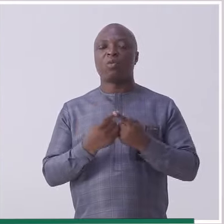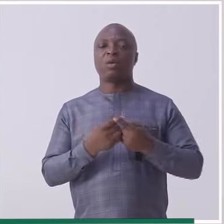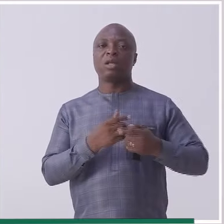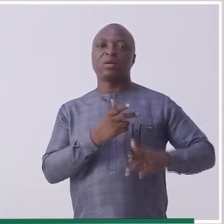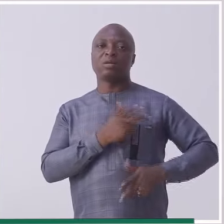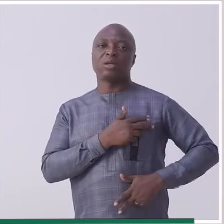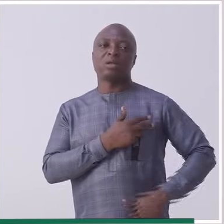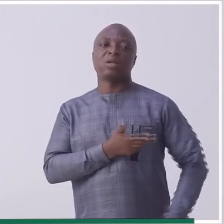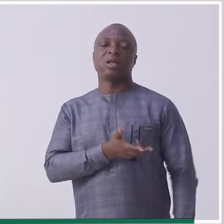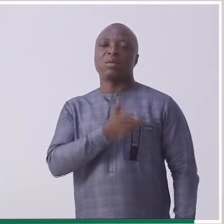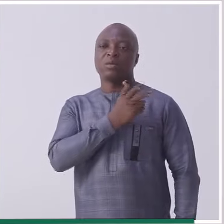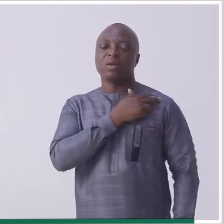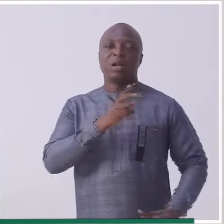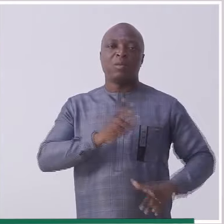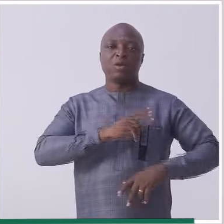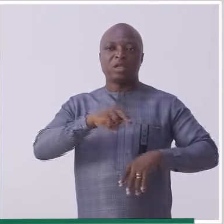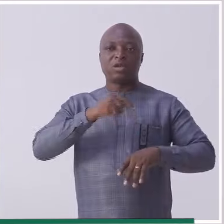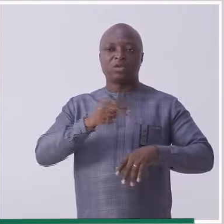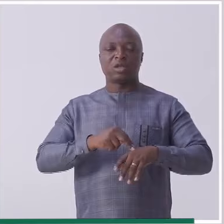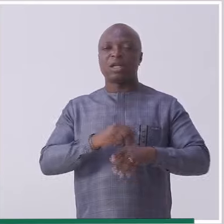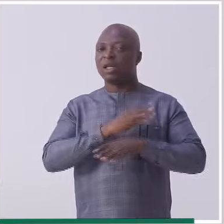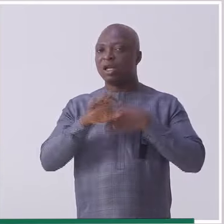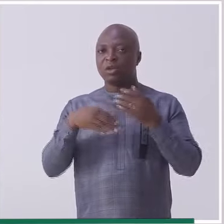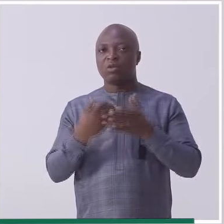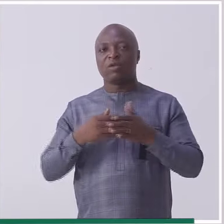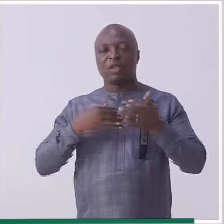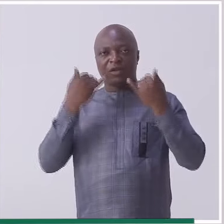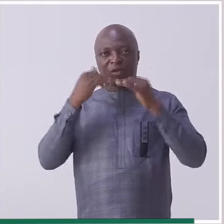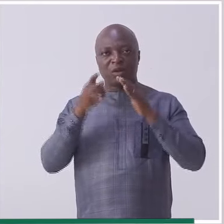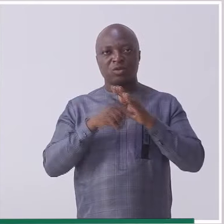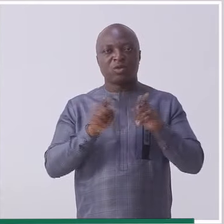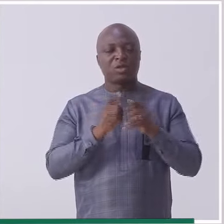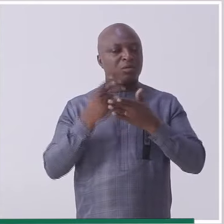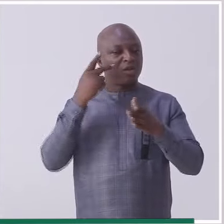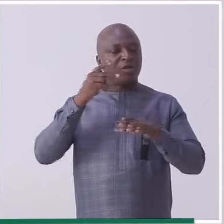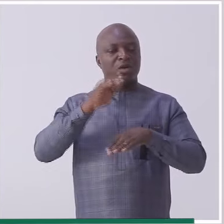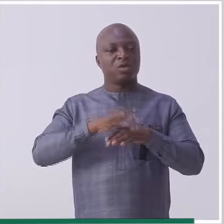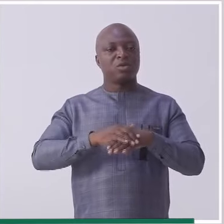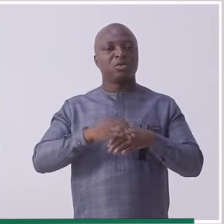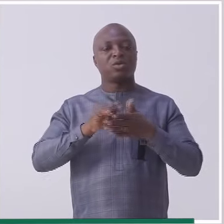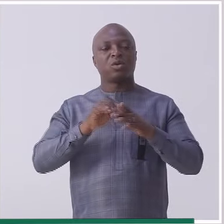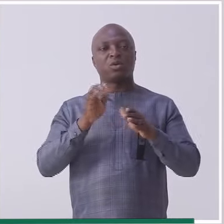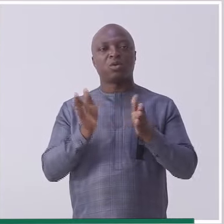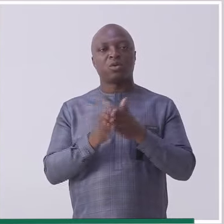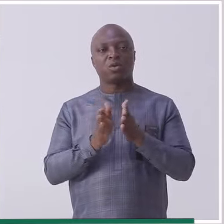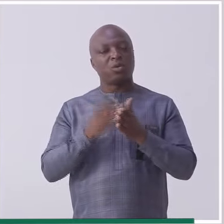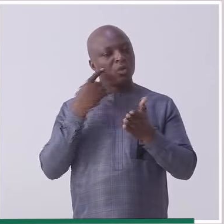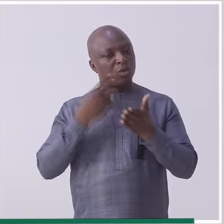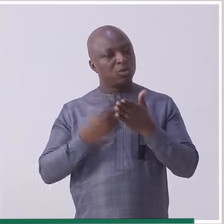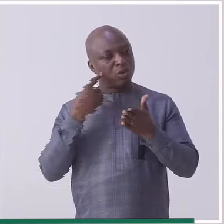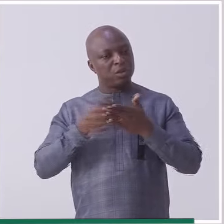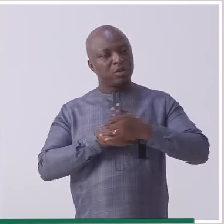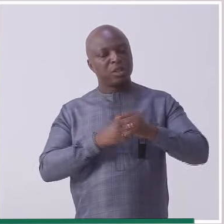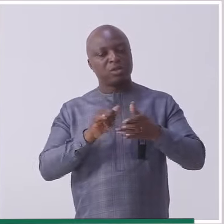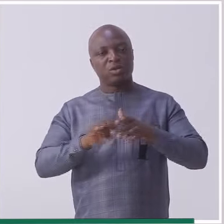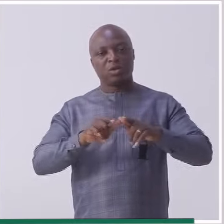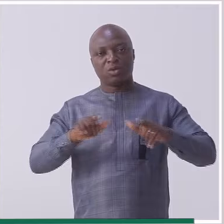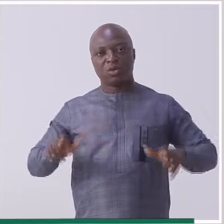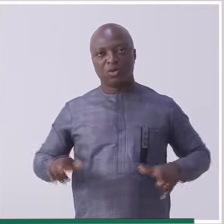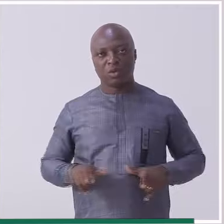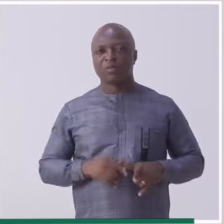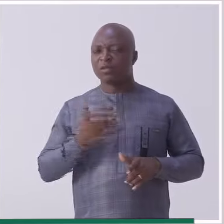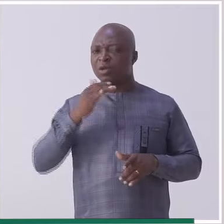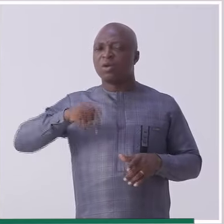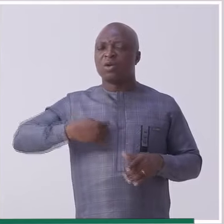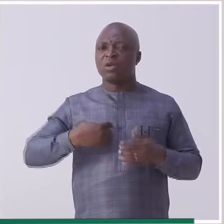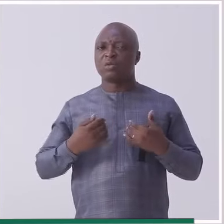de la gendarmerie, la police nationale puissent vous donner des informations crédibles sur le contexte de sécurité dans le milieu où vous allez aller. Donc il me semble